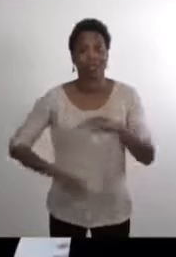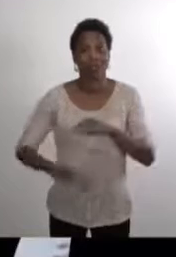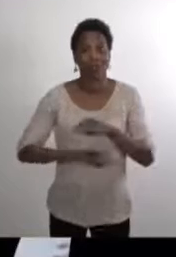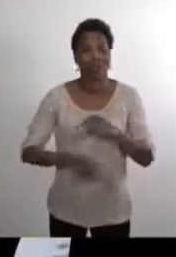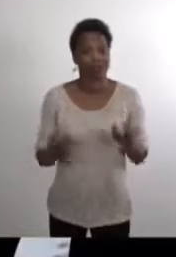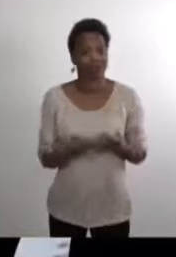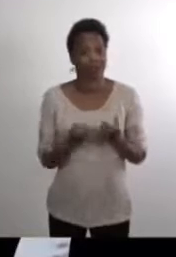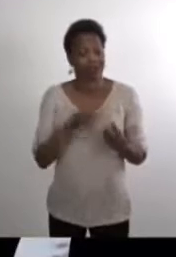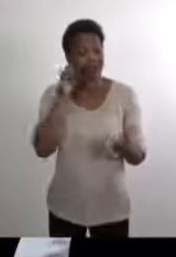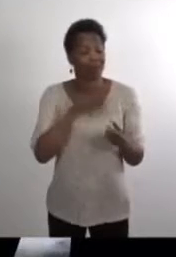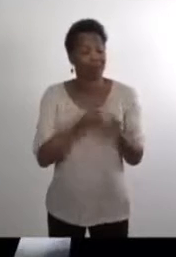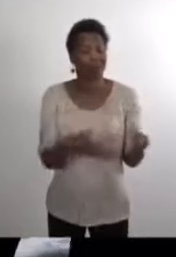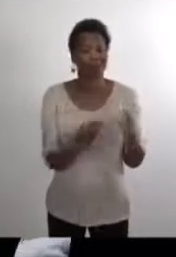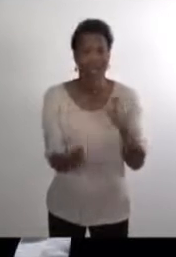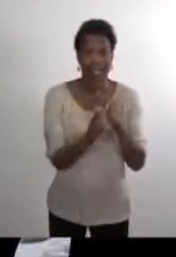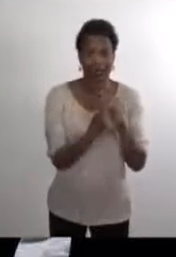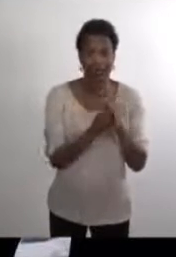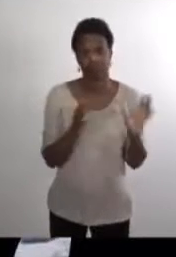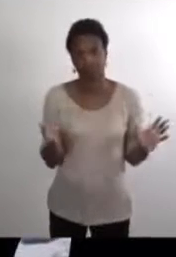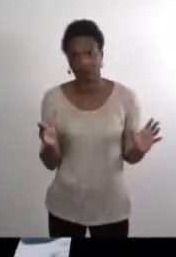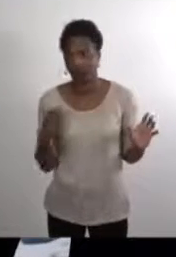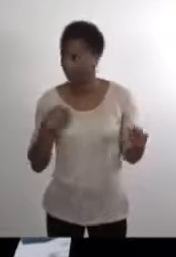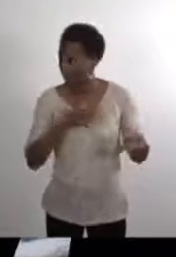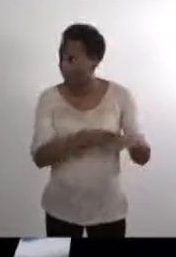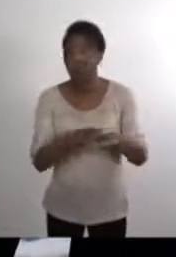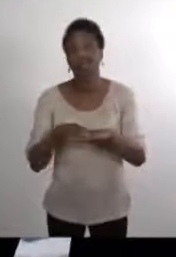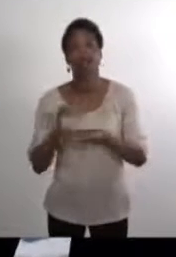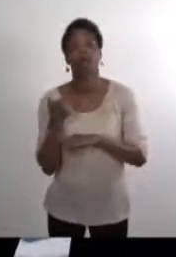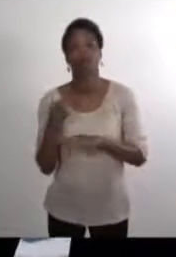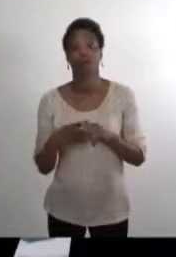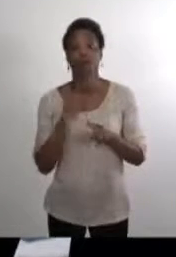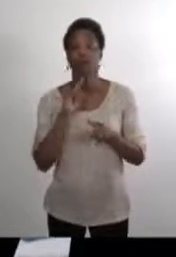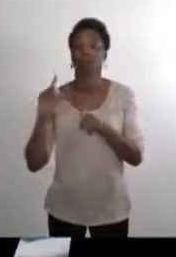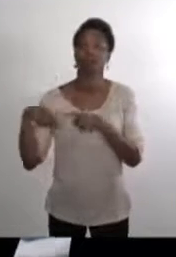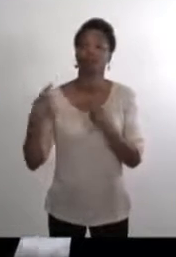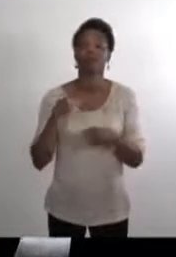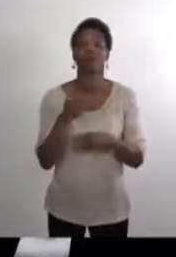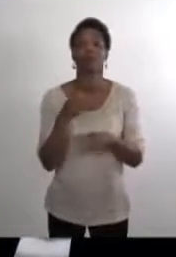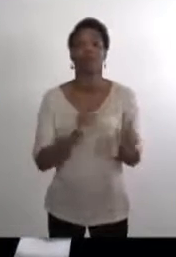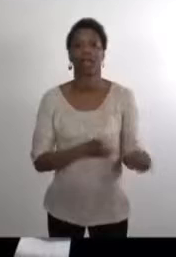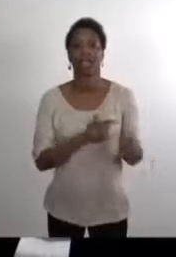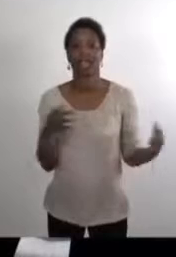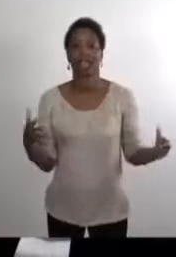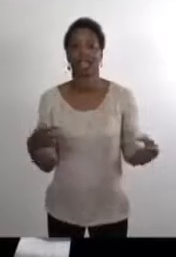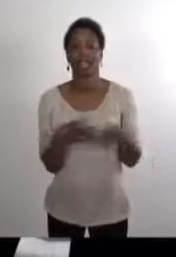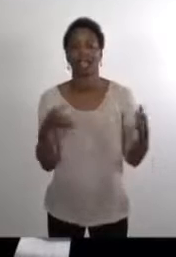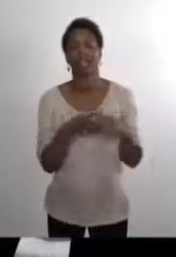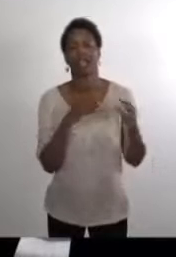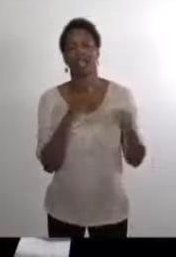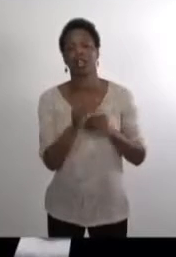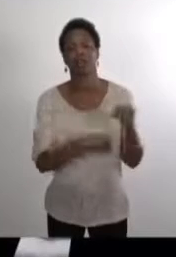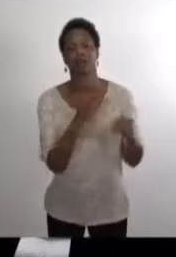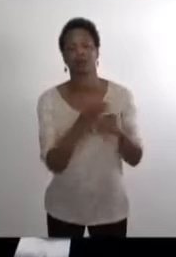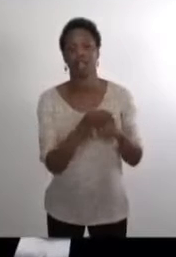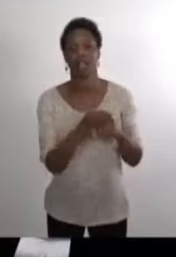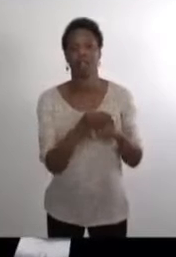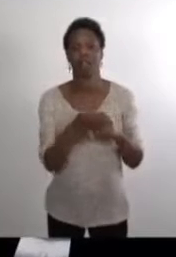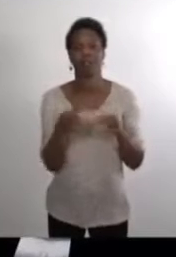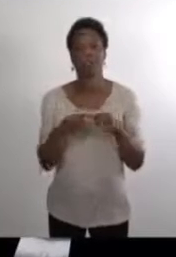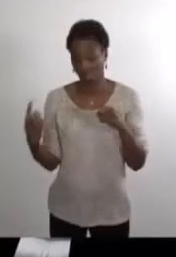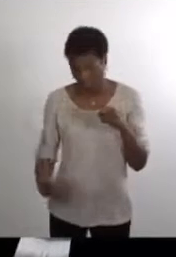rappelle régulièrement que c'est la première fois que notre pays, depuis la Seconde Guerre mondiale, a une balance commerciale